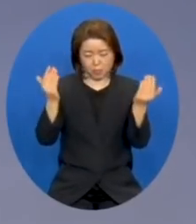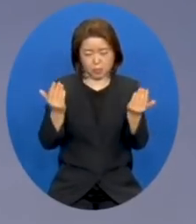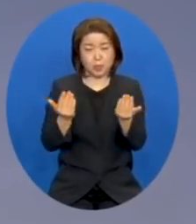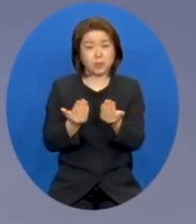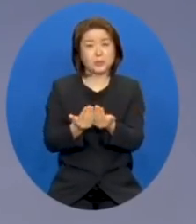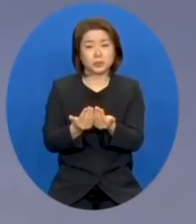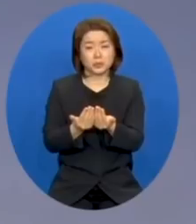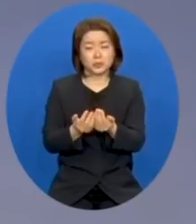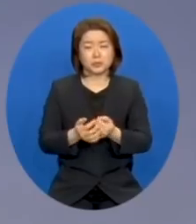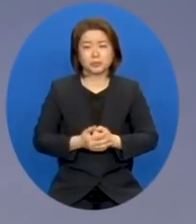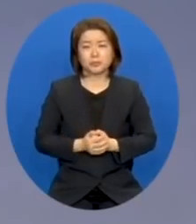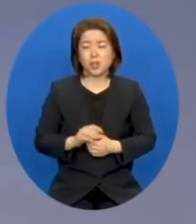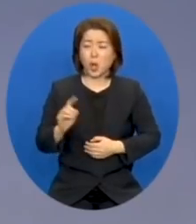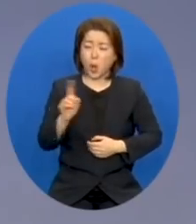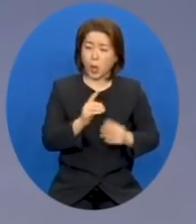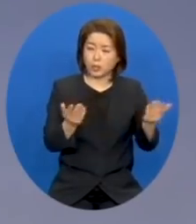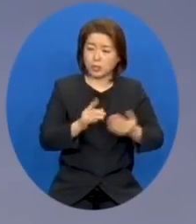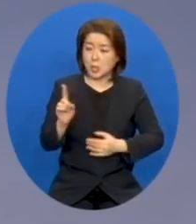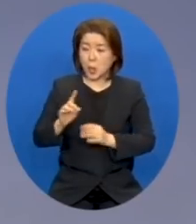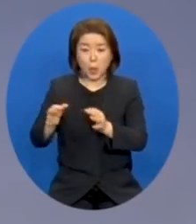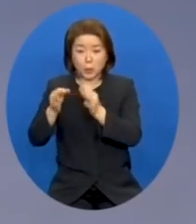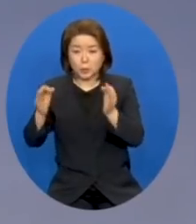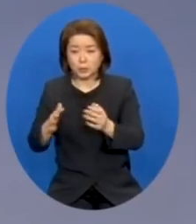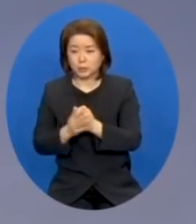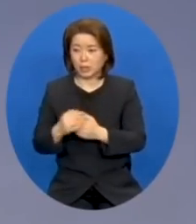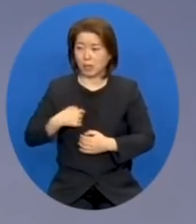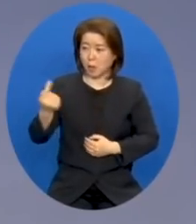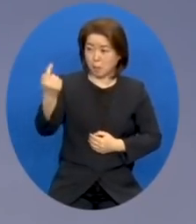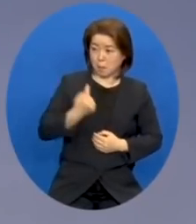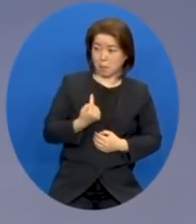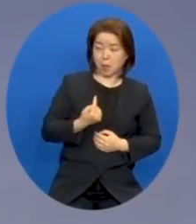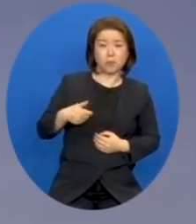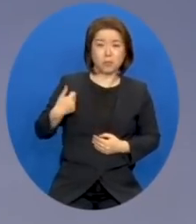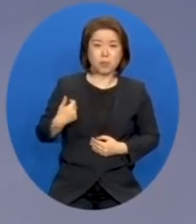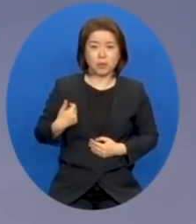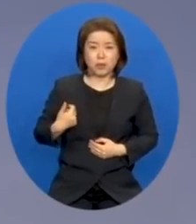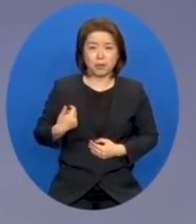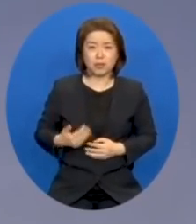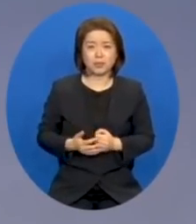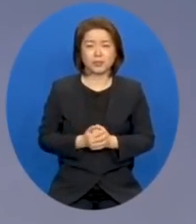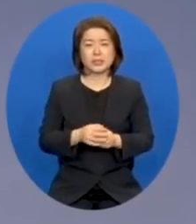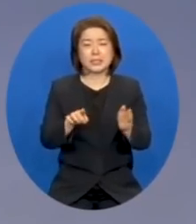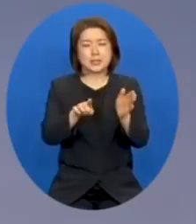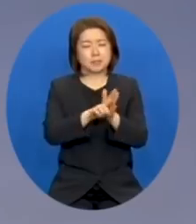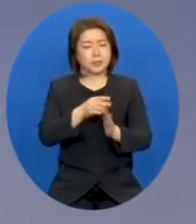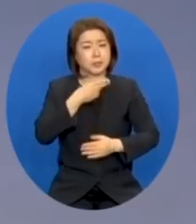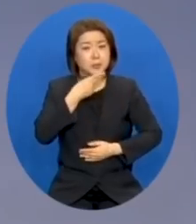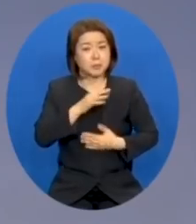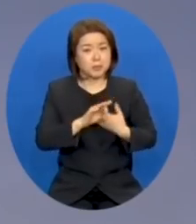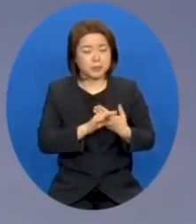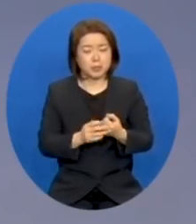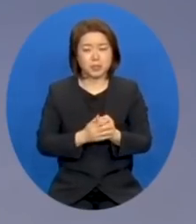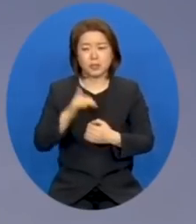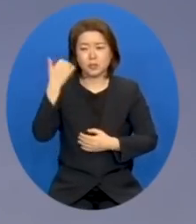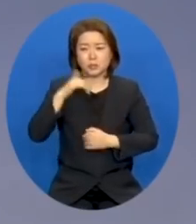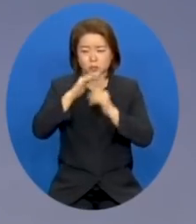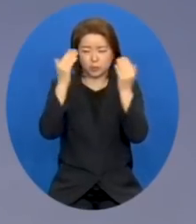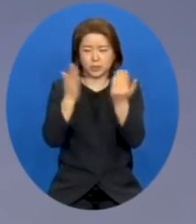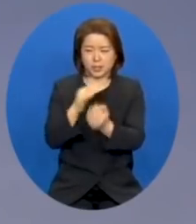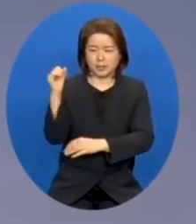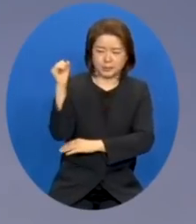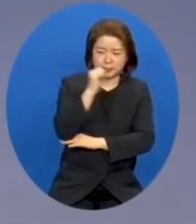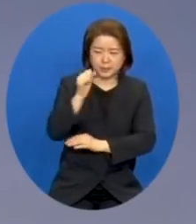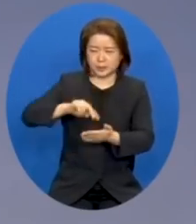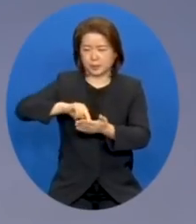어떤 일이 어디 순간에 다가올 지 모릅니다 믿음이 없으면 누구도 다 휘청거리고